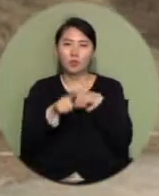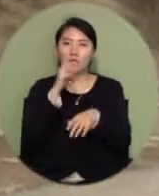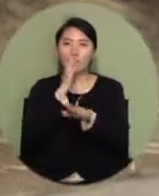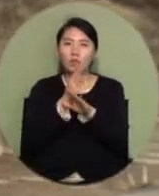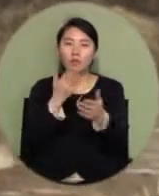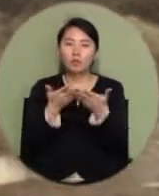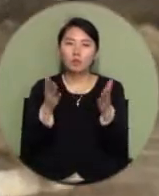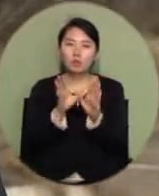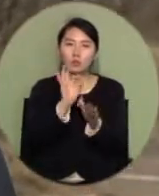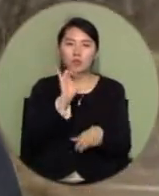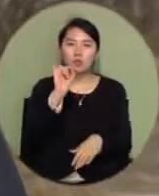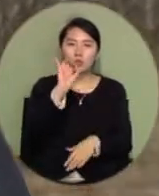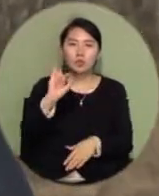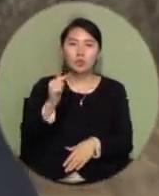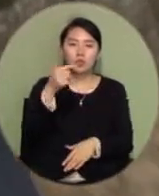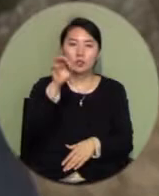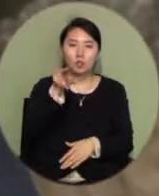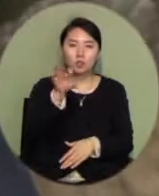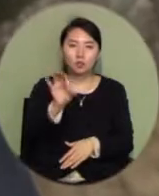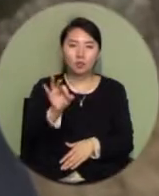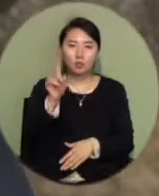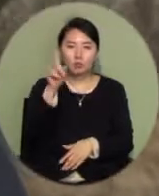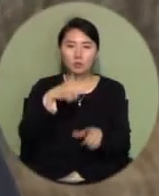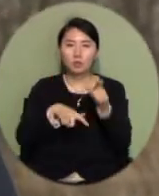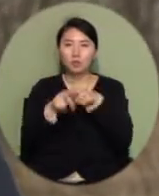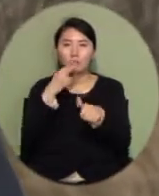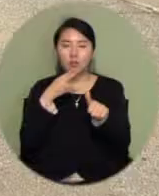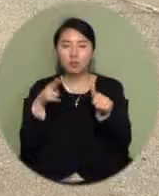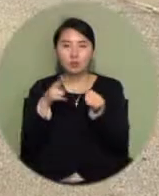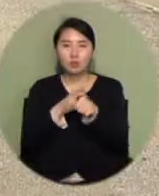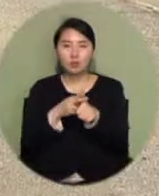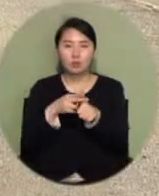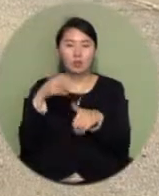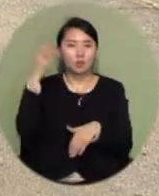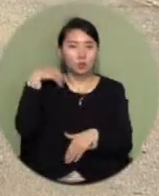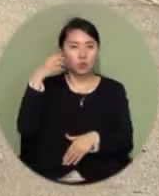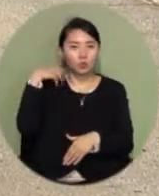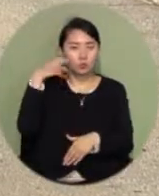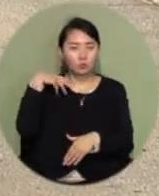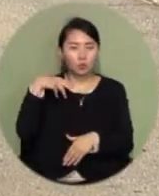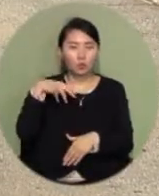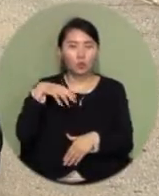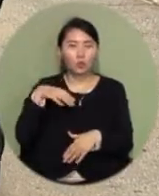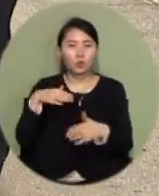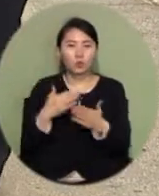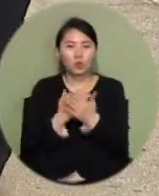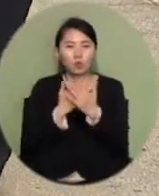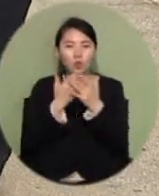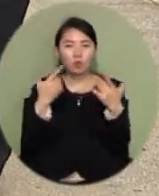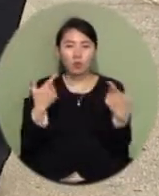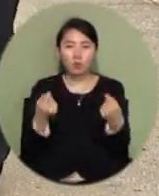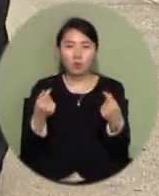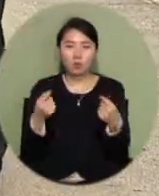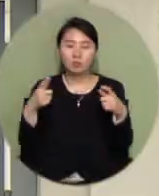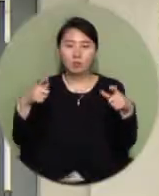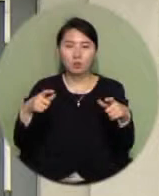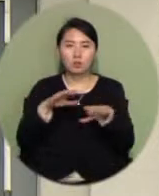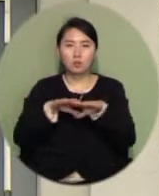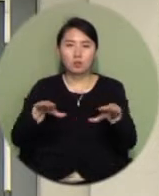더불어민주당 이인영 의원. 다시 한번 기회를 준다면 영등포 교정시설 부지 개발 같은 지역 현안